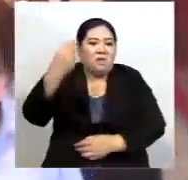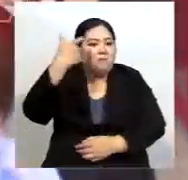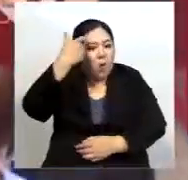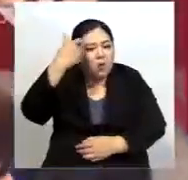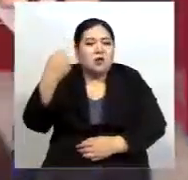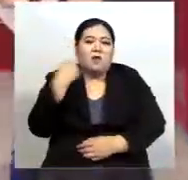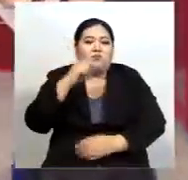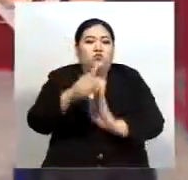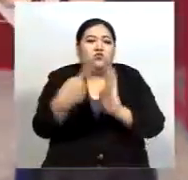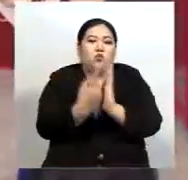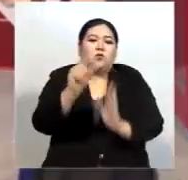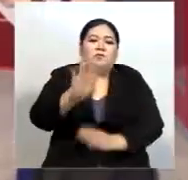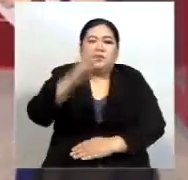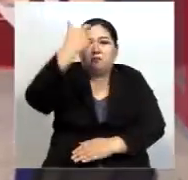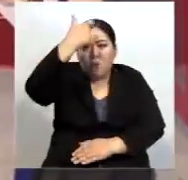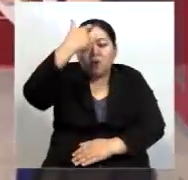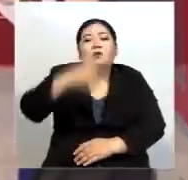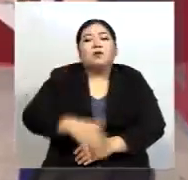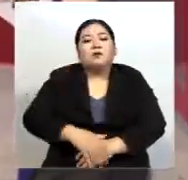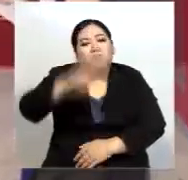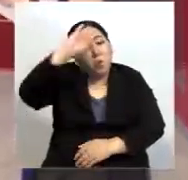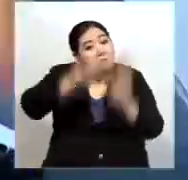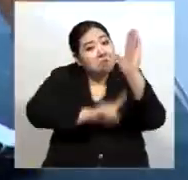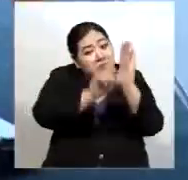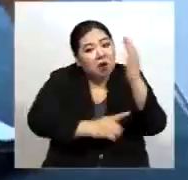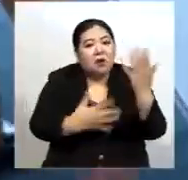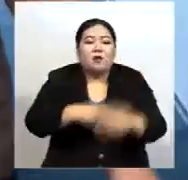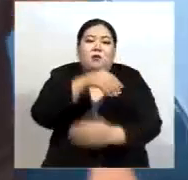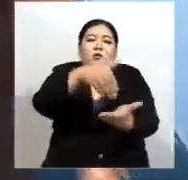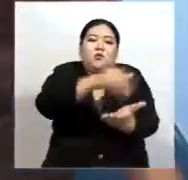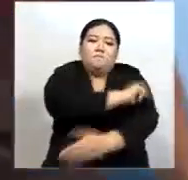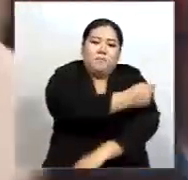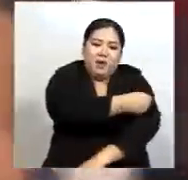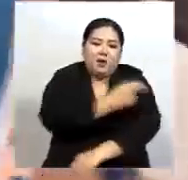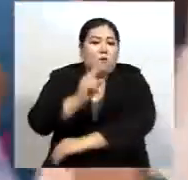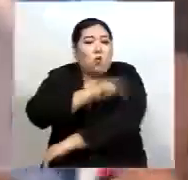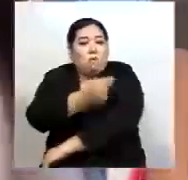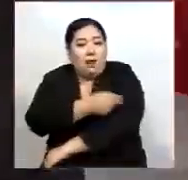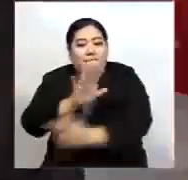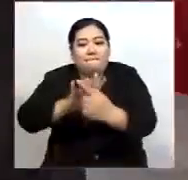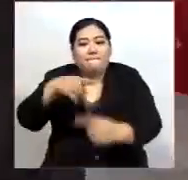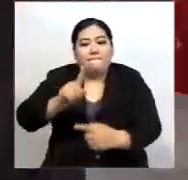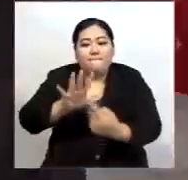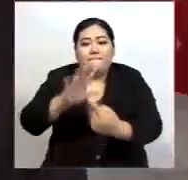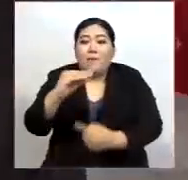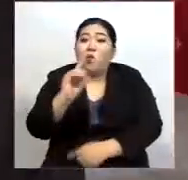อด24ชั่วโมงมีการประสานความร่วมมือไปยังศูนย์การแพทย์ยังโรงพยาบาลเปาโลนะครับหาก